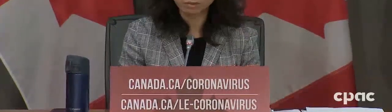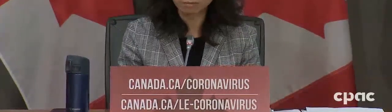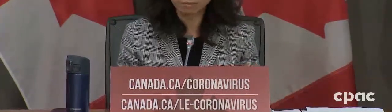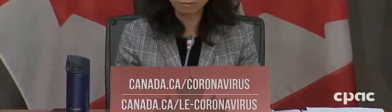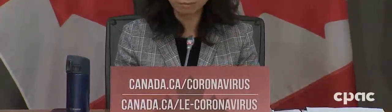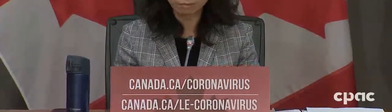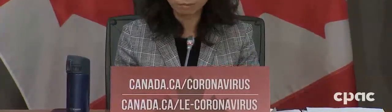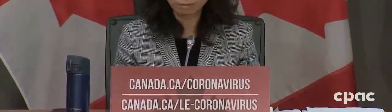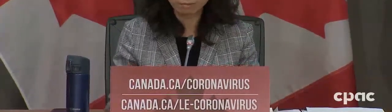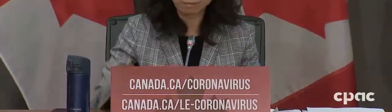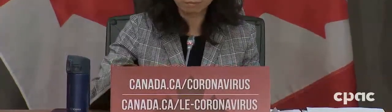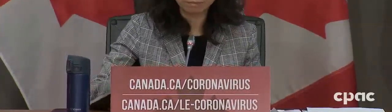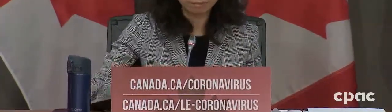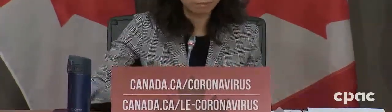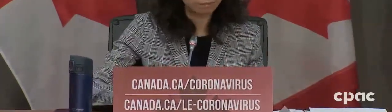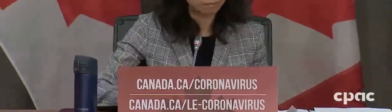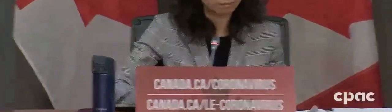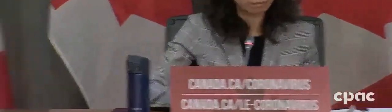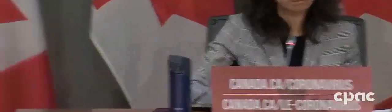as possible.